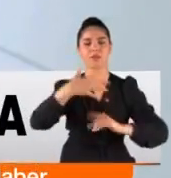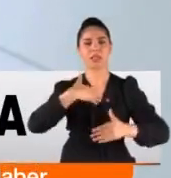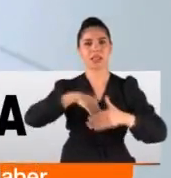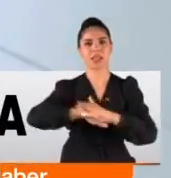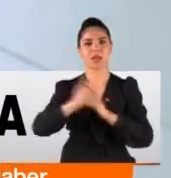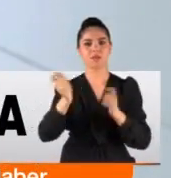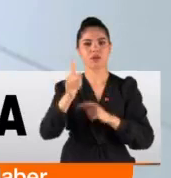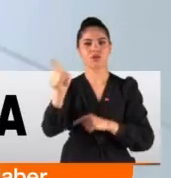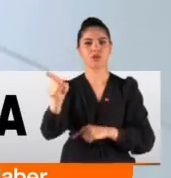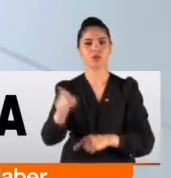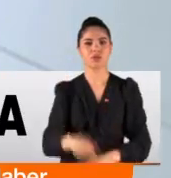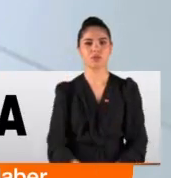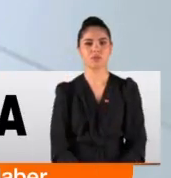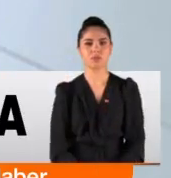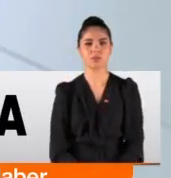olmaya çalıştı.